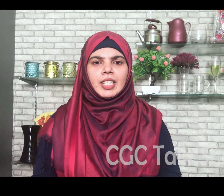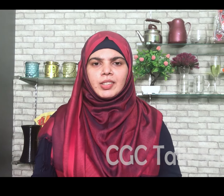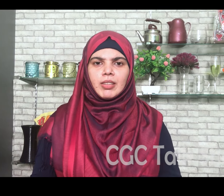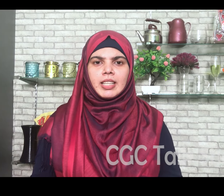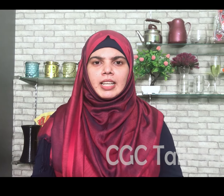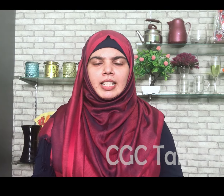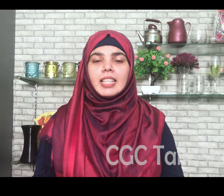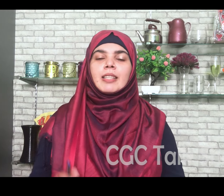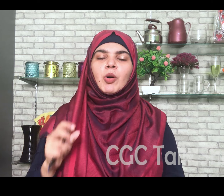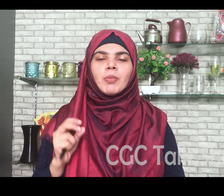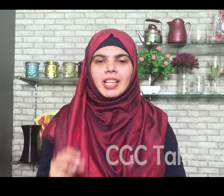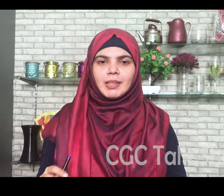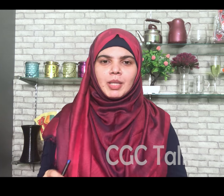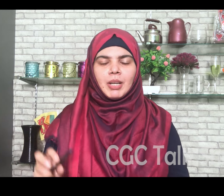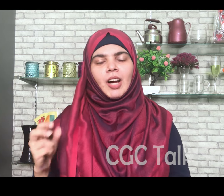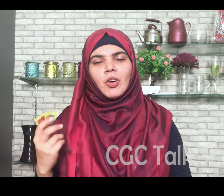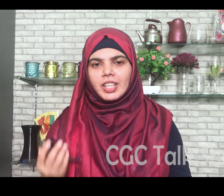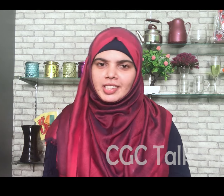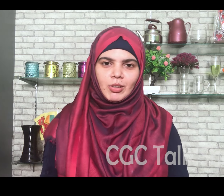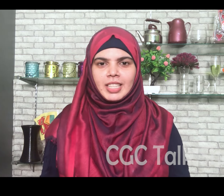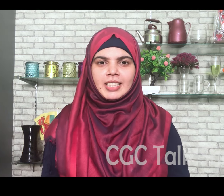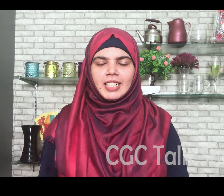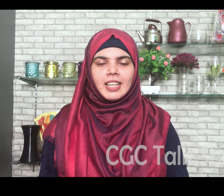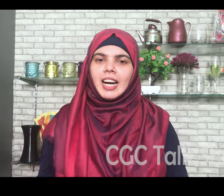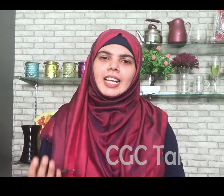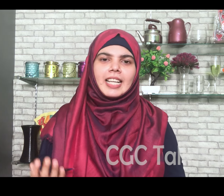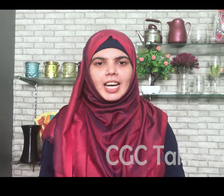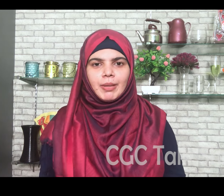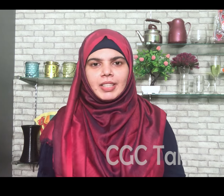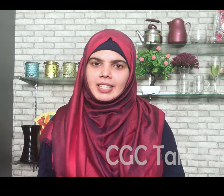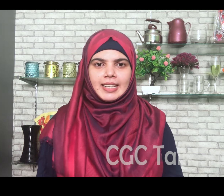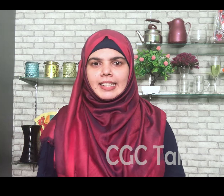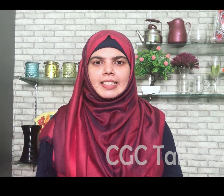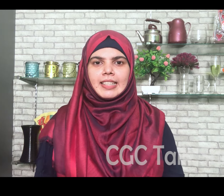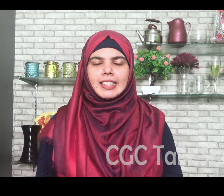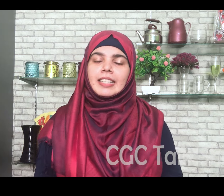ஹரின் பெர்னாண்டோ சொல்லியிருந்தாங்க இந்த போம்ப பிளாஸ்ட் சம்பந்தமா நான் ஆல்ரெடி சொன்னதுதான்,